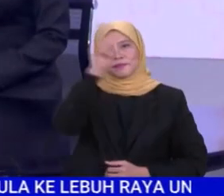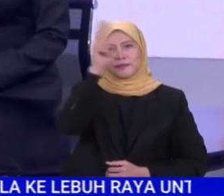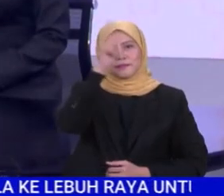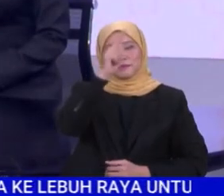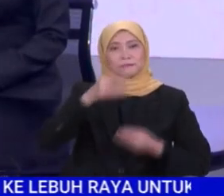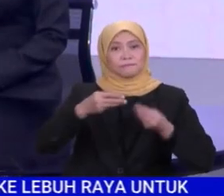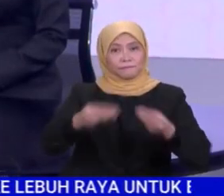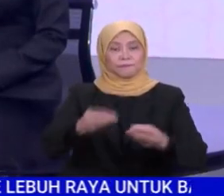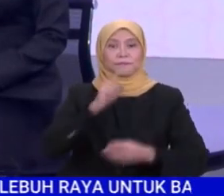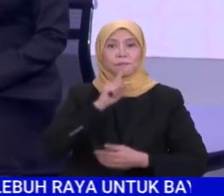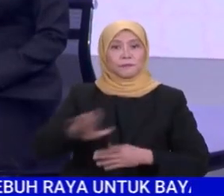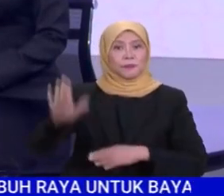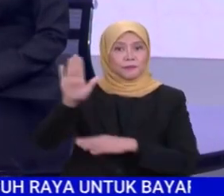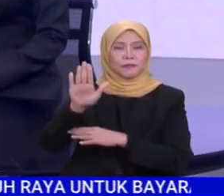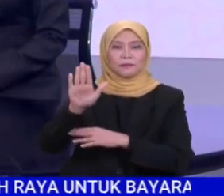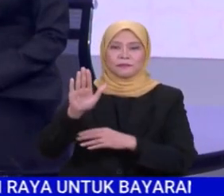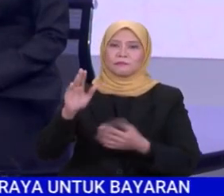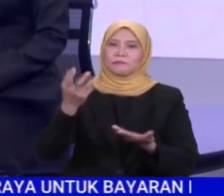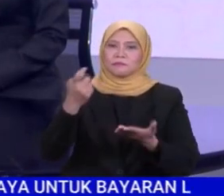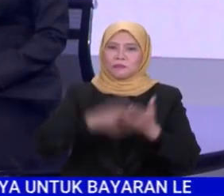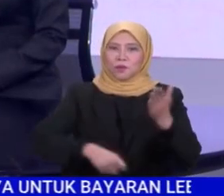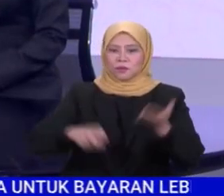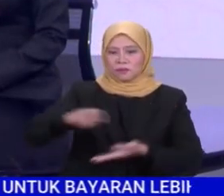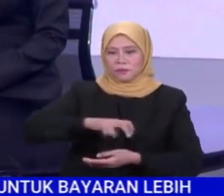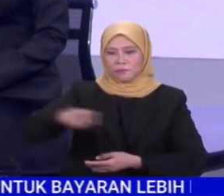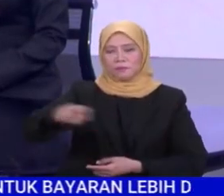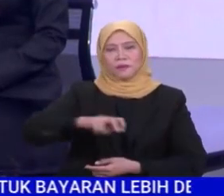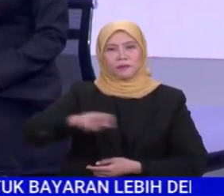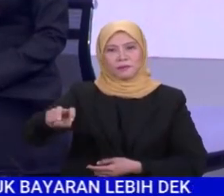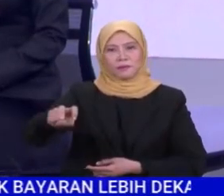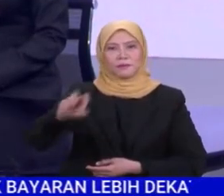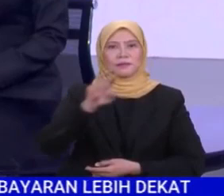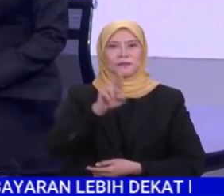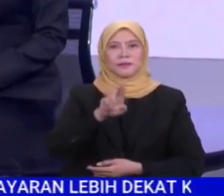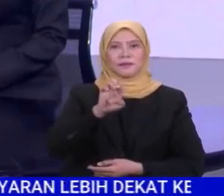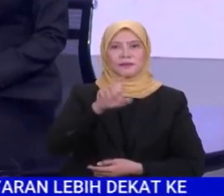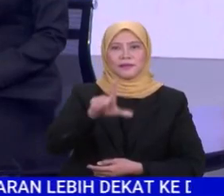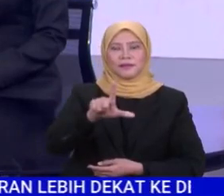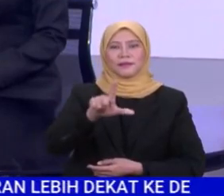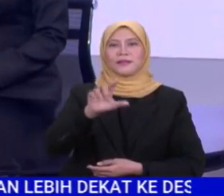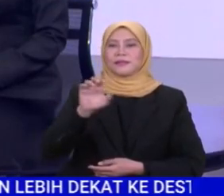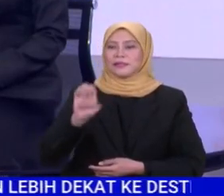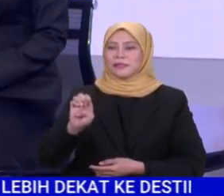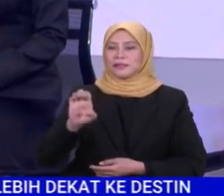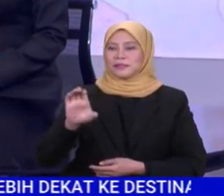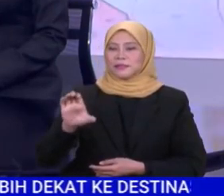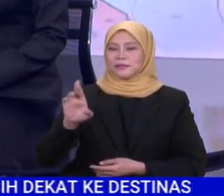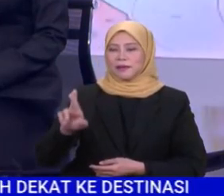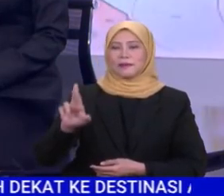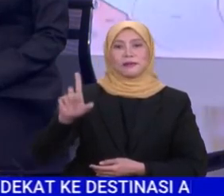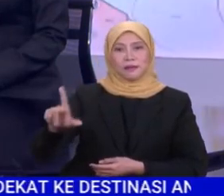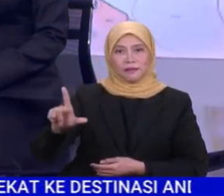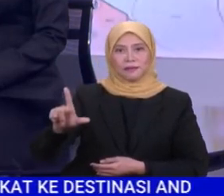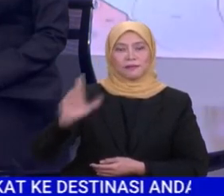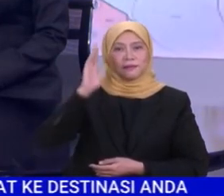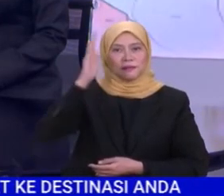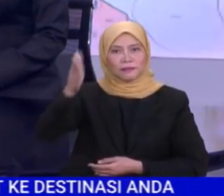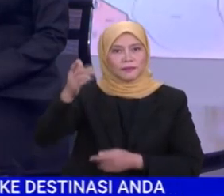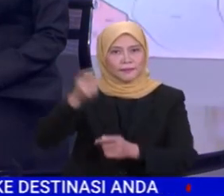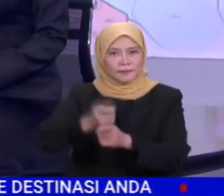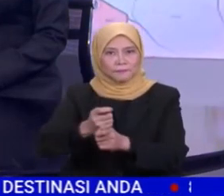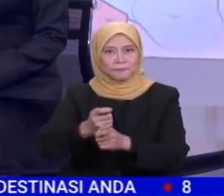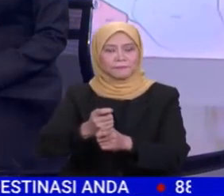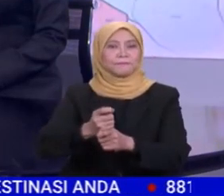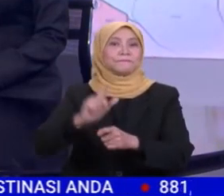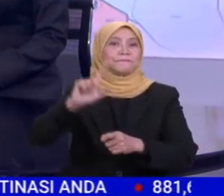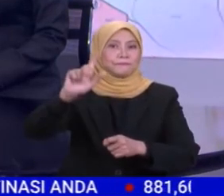Kerajaan memberi jaminan kadar tambang perkhidmatan pengangkutan laluan rel Pantai Timur ECRL yang akan